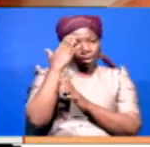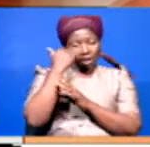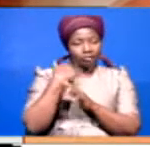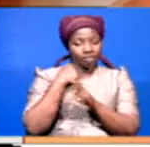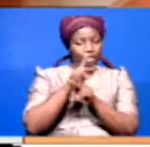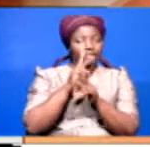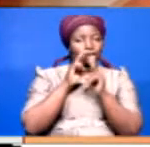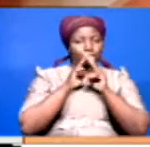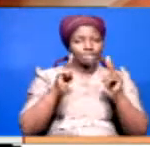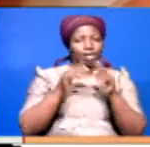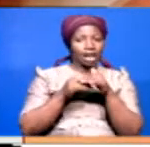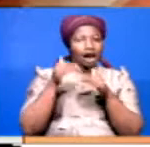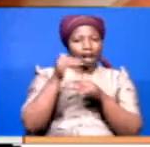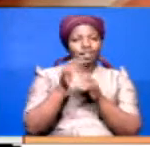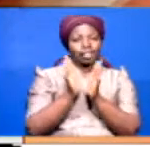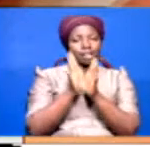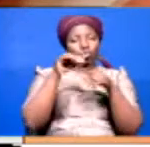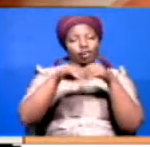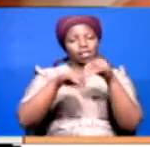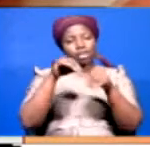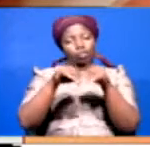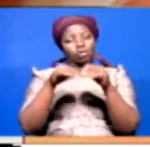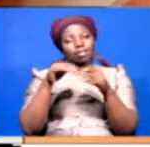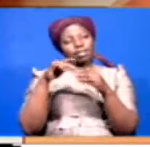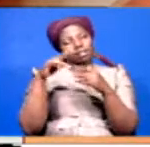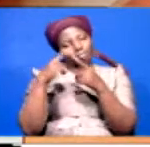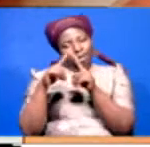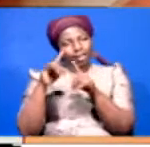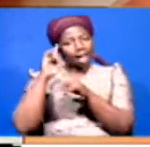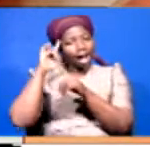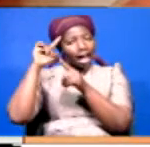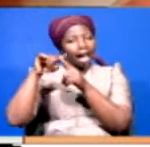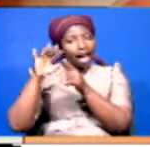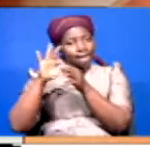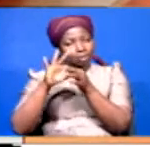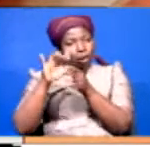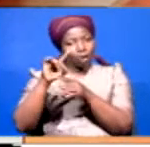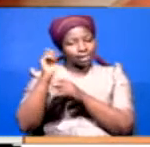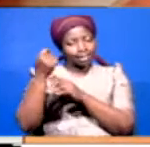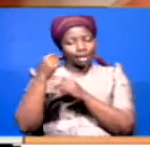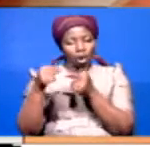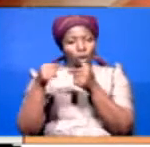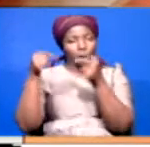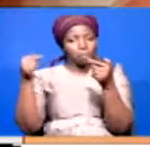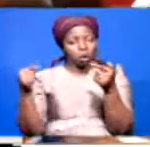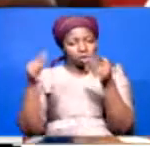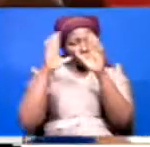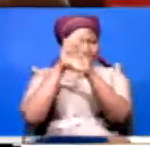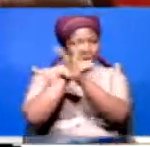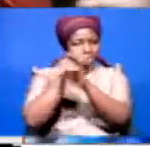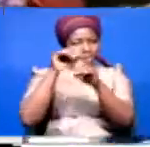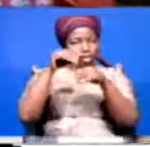tarehe 9 Agosti licha mrengo wa Azimio One Kenya kukataa matokeo ya uchaguzi wa urais.